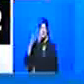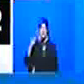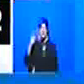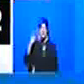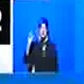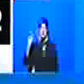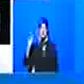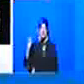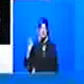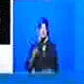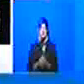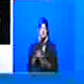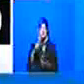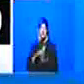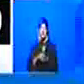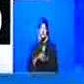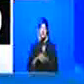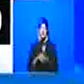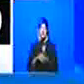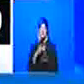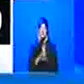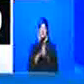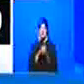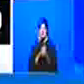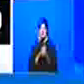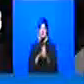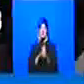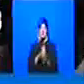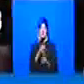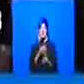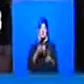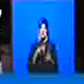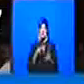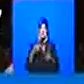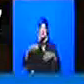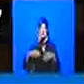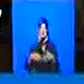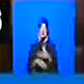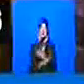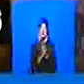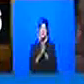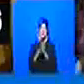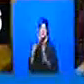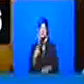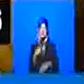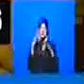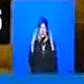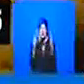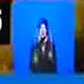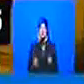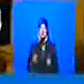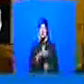6,18 juta ton. Ini sebuah kontribusi yang luar biasa dari Provinsi Jawa Timur. Kita ingin bahwa para